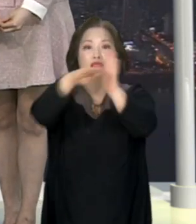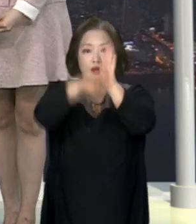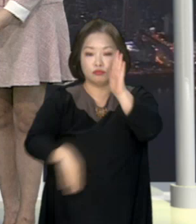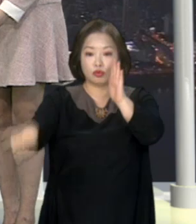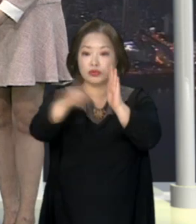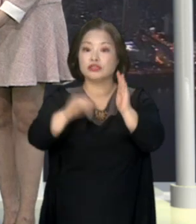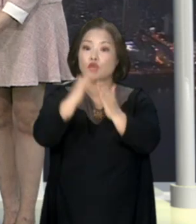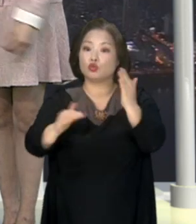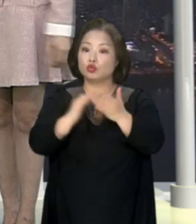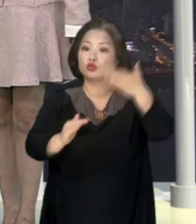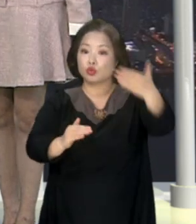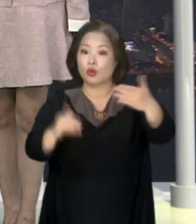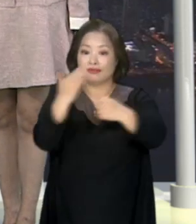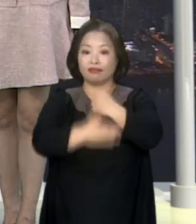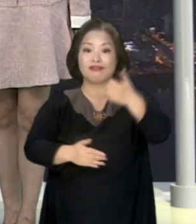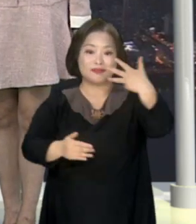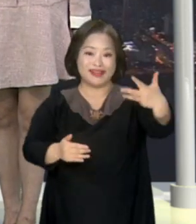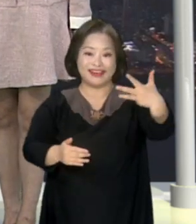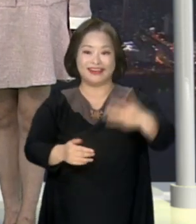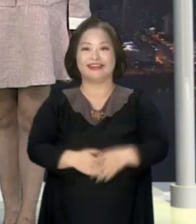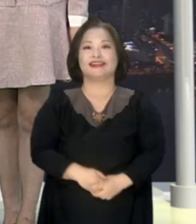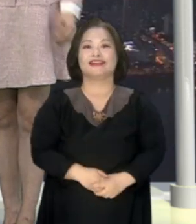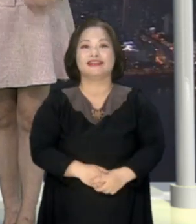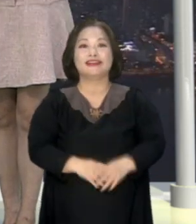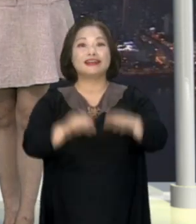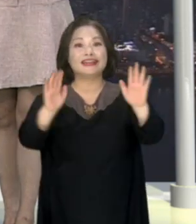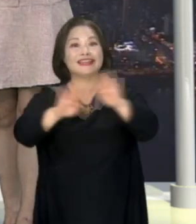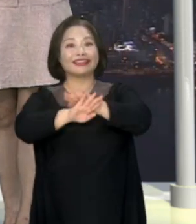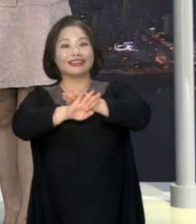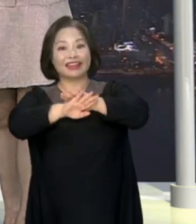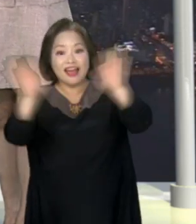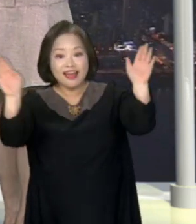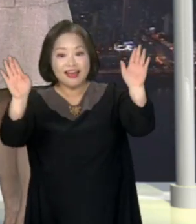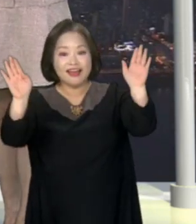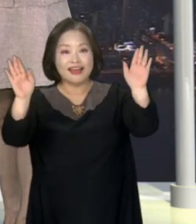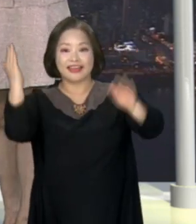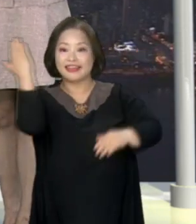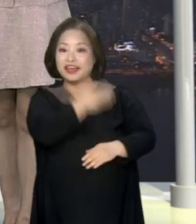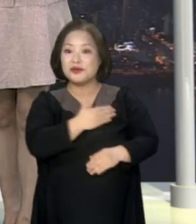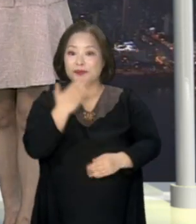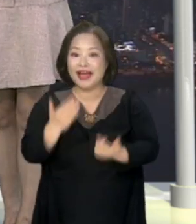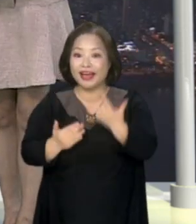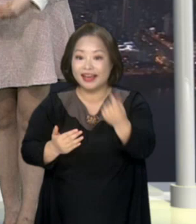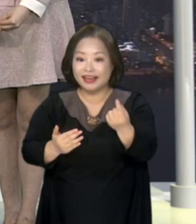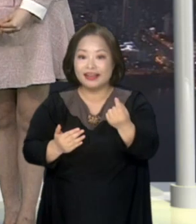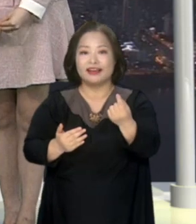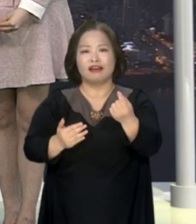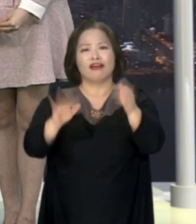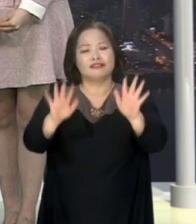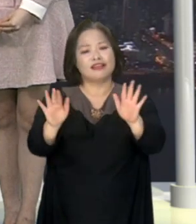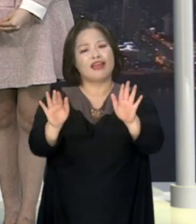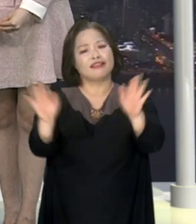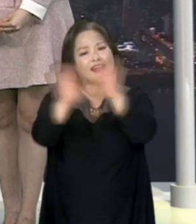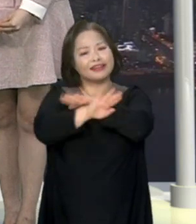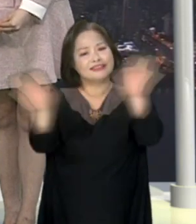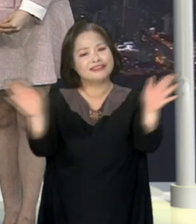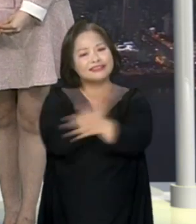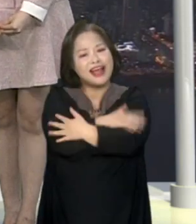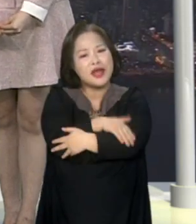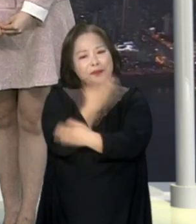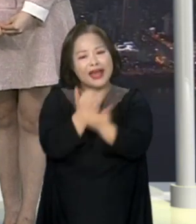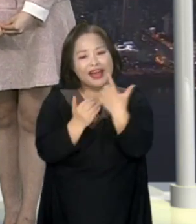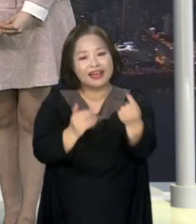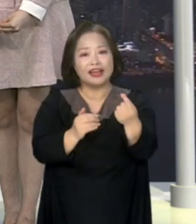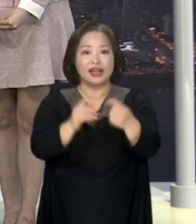전주가 9도 대구가 8도가 되겠습니다 내일 낮부터는 하늘이 맑아 지만 내내 쌀쌀하겠고요 모해